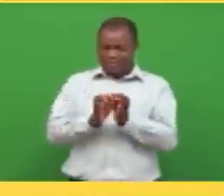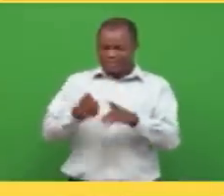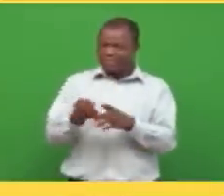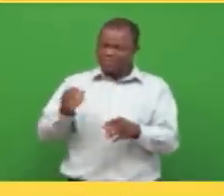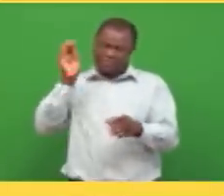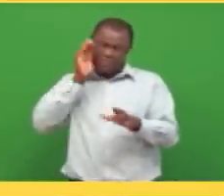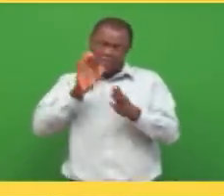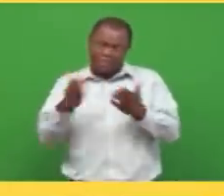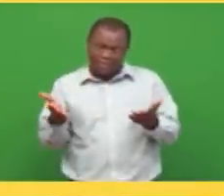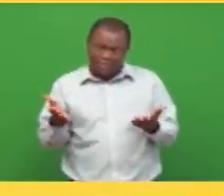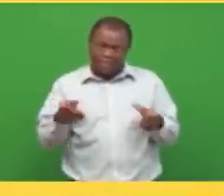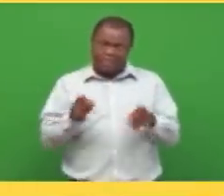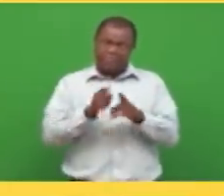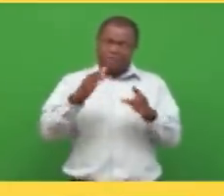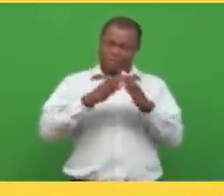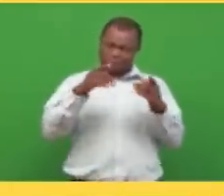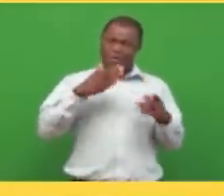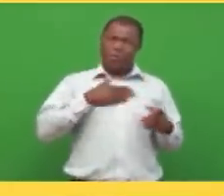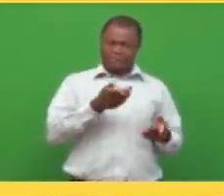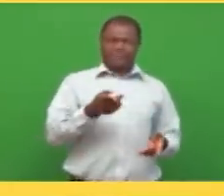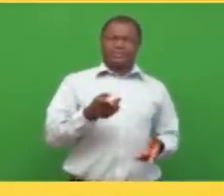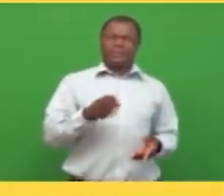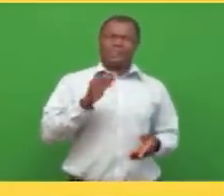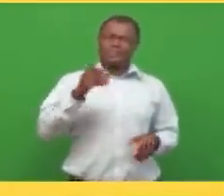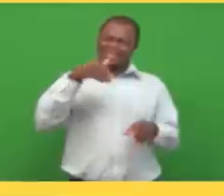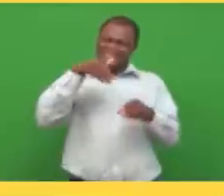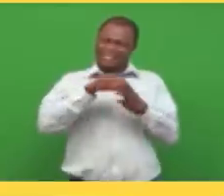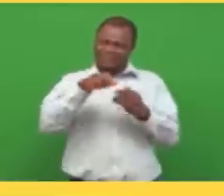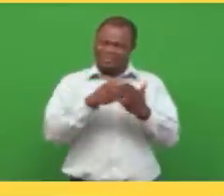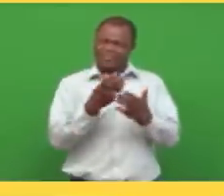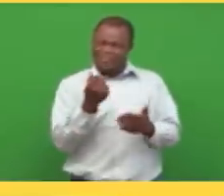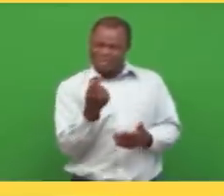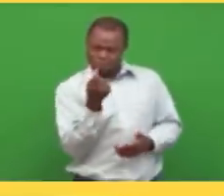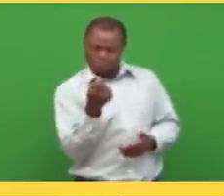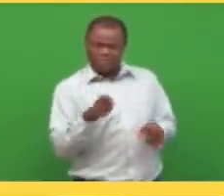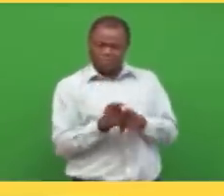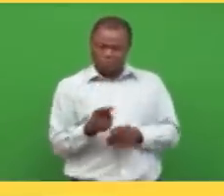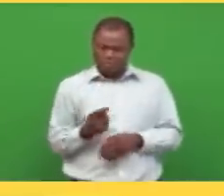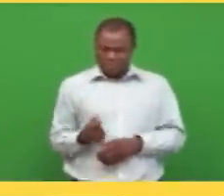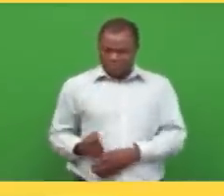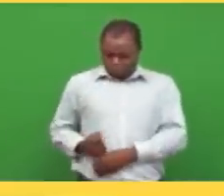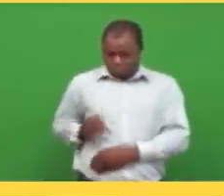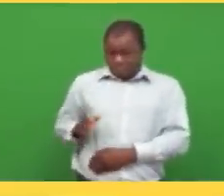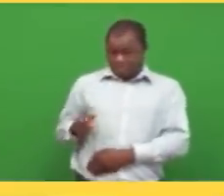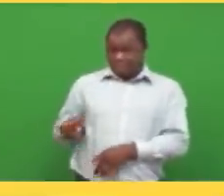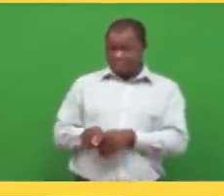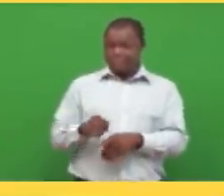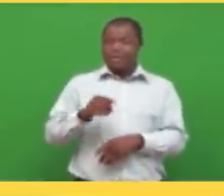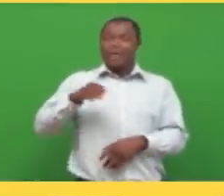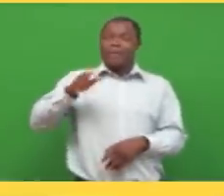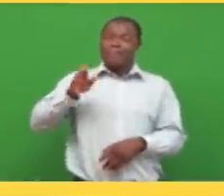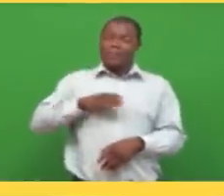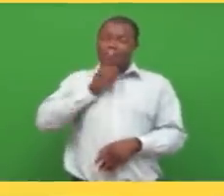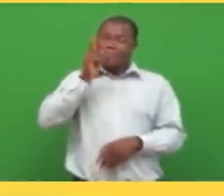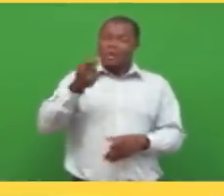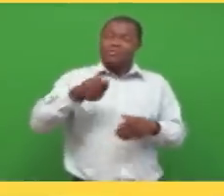imba yake anoida. Kwakabva nedai sezvakare anokuda. Pazvishoma izvo zvaari kuzoti muhomwe mako watswinya pane chasara anoti endesa kuhama